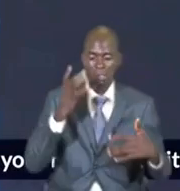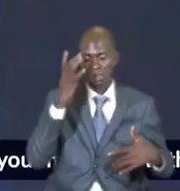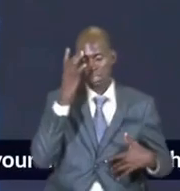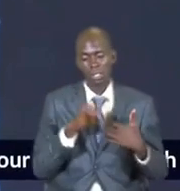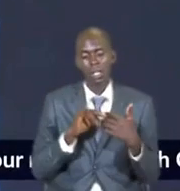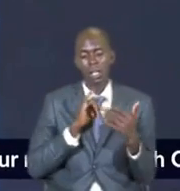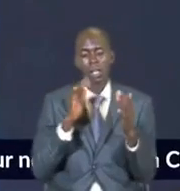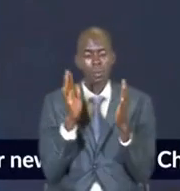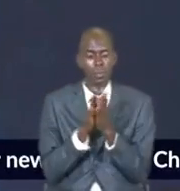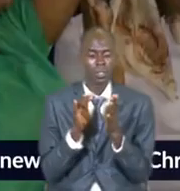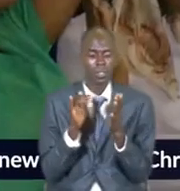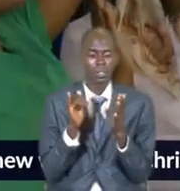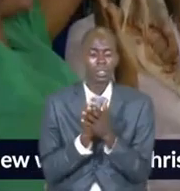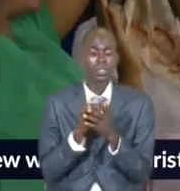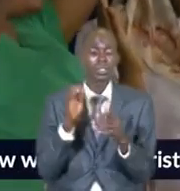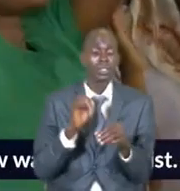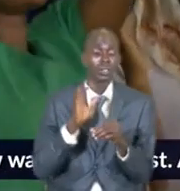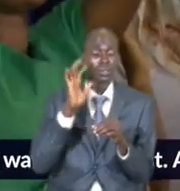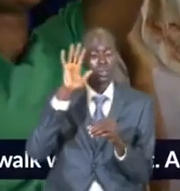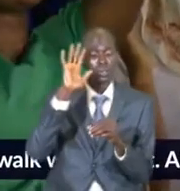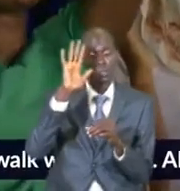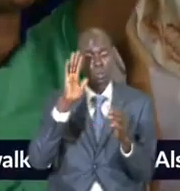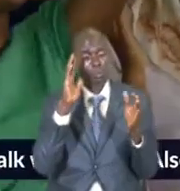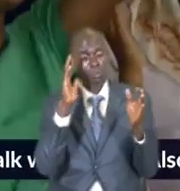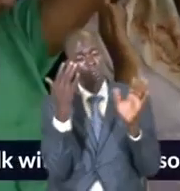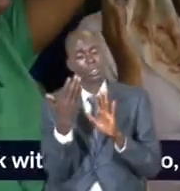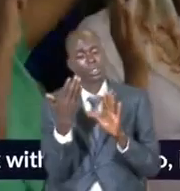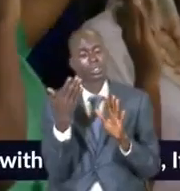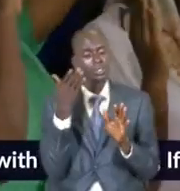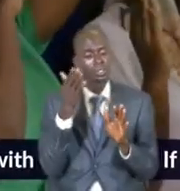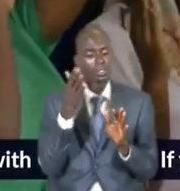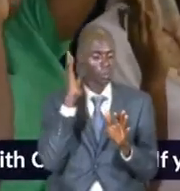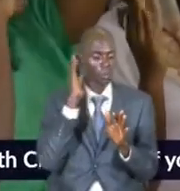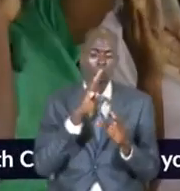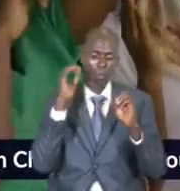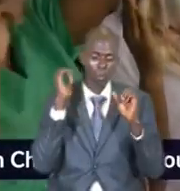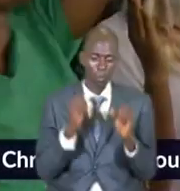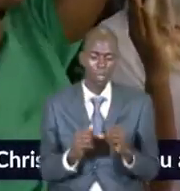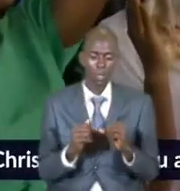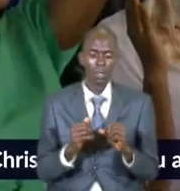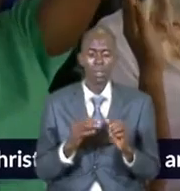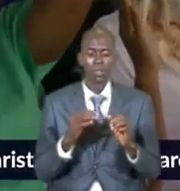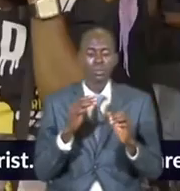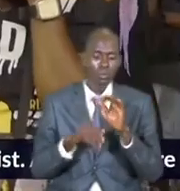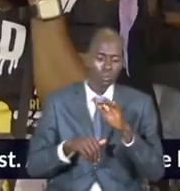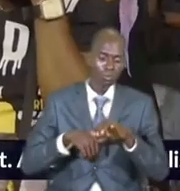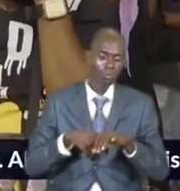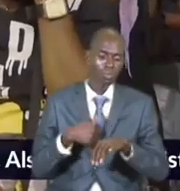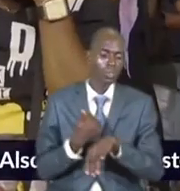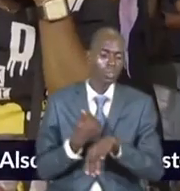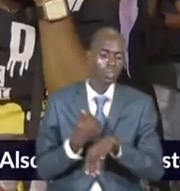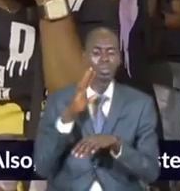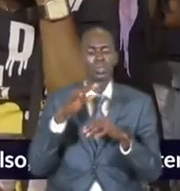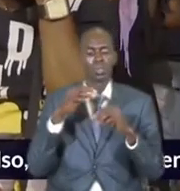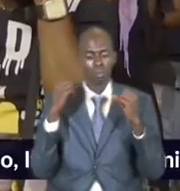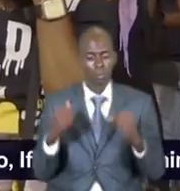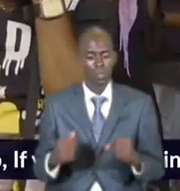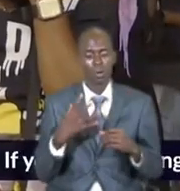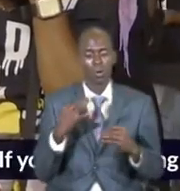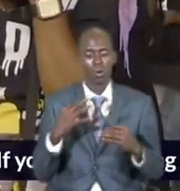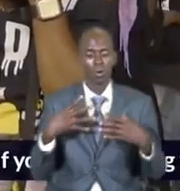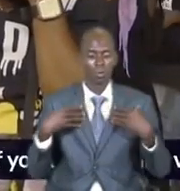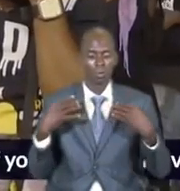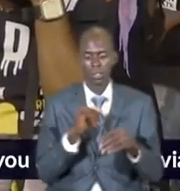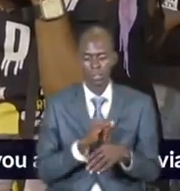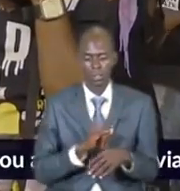gị, a ga-enwe ike. Ike ga-apụta ìhè, pụta ìhè ọgwụgwọ nsọ, mpụta ìhè